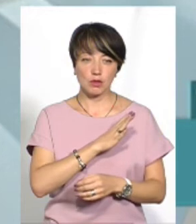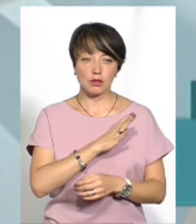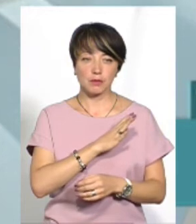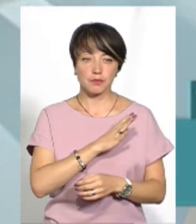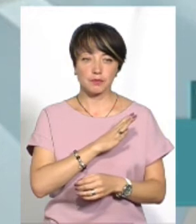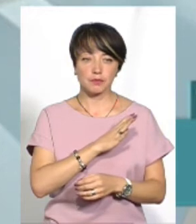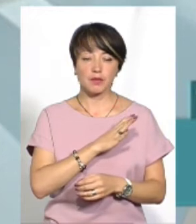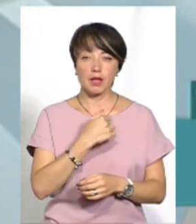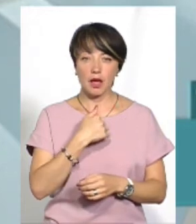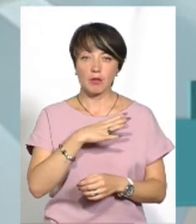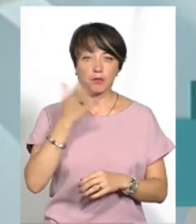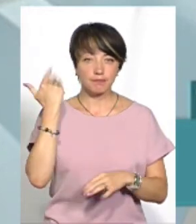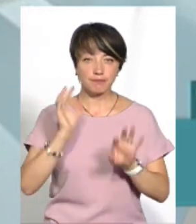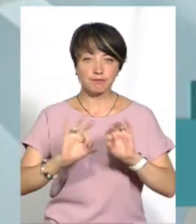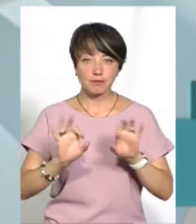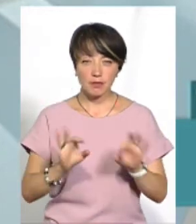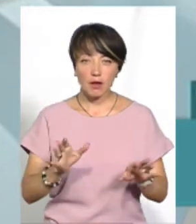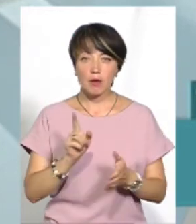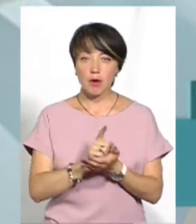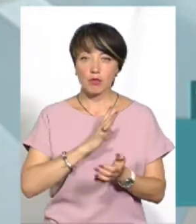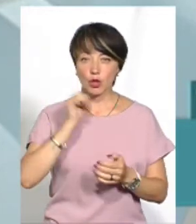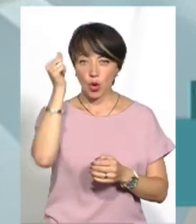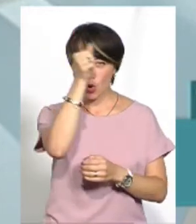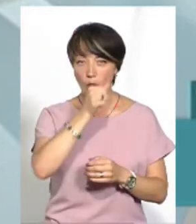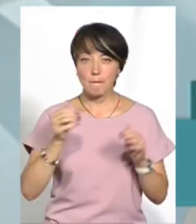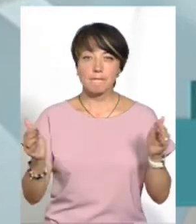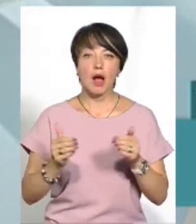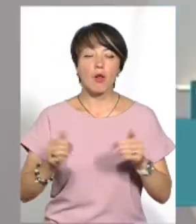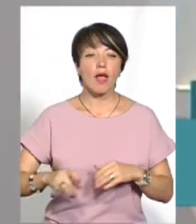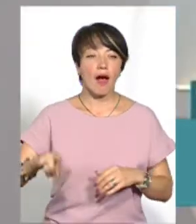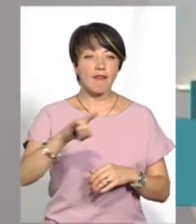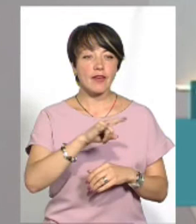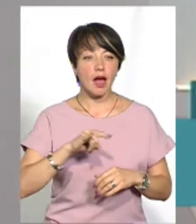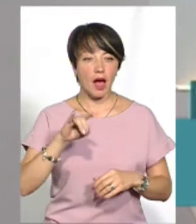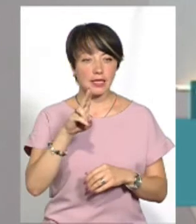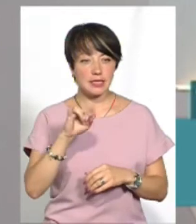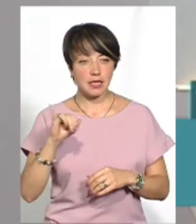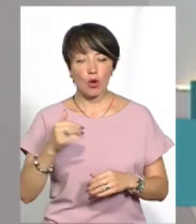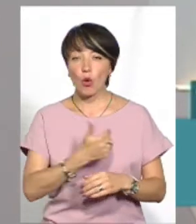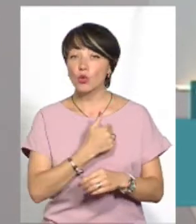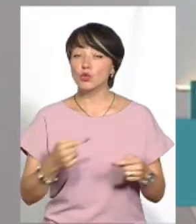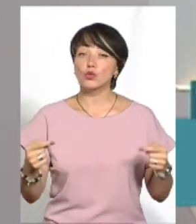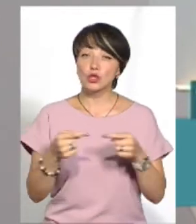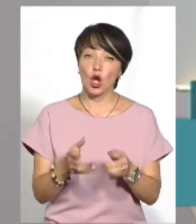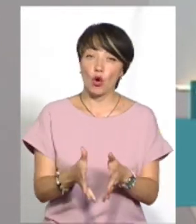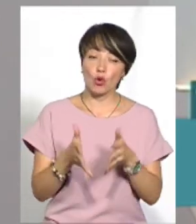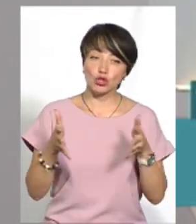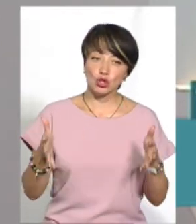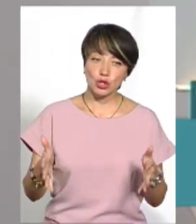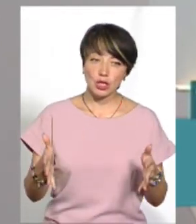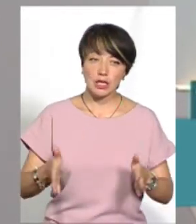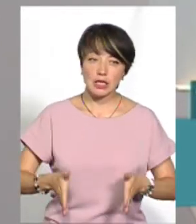неодноразово звертав на це увагу, в нас має стати роком малої авіації. Хочу уточнити, розширення